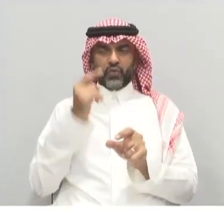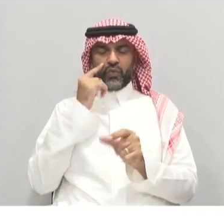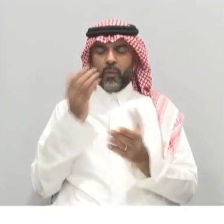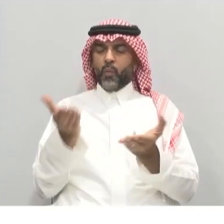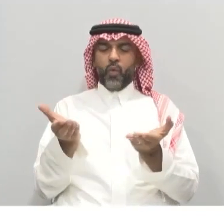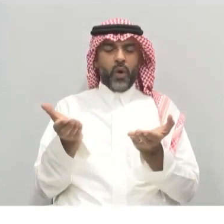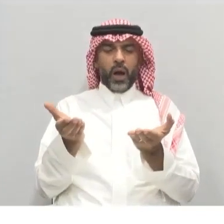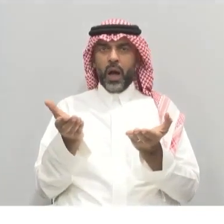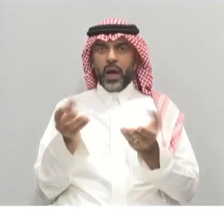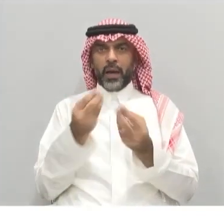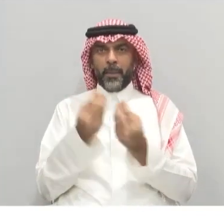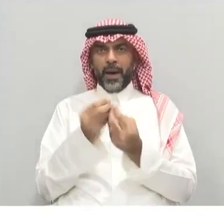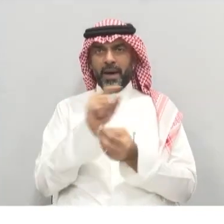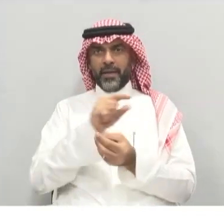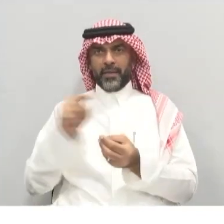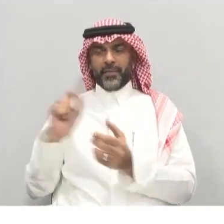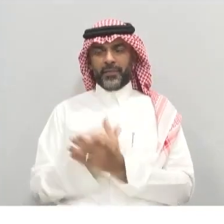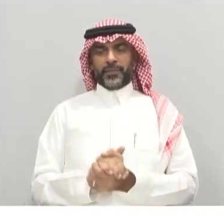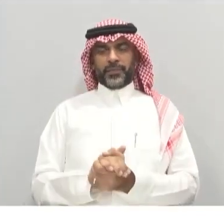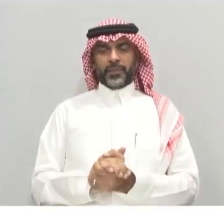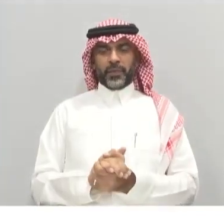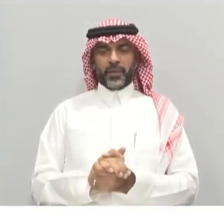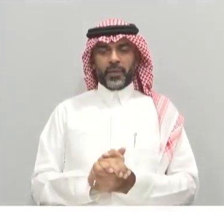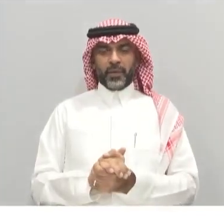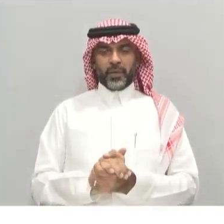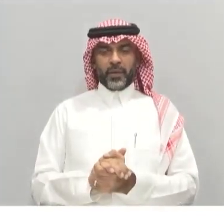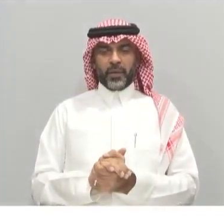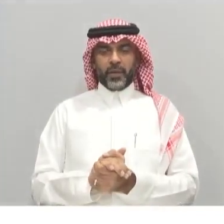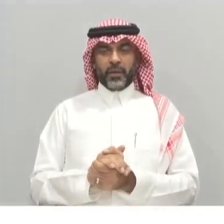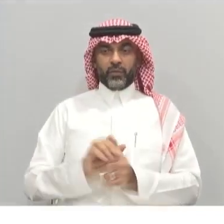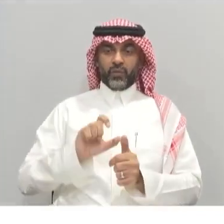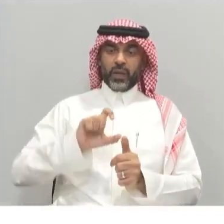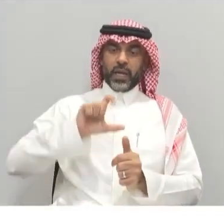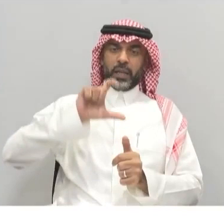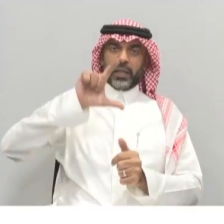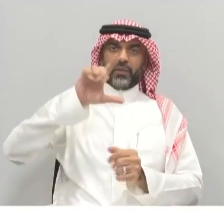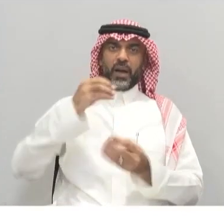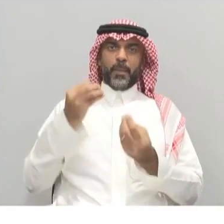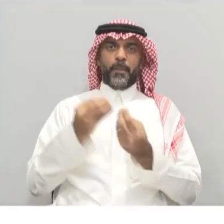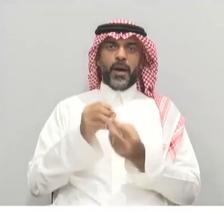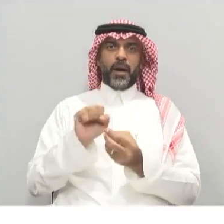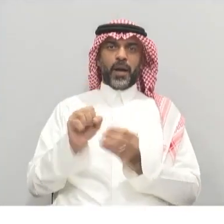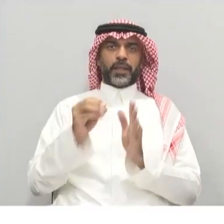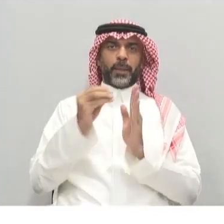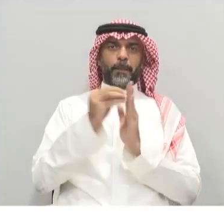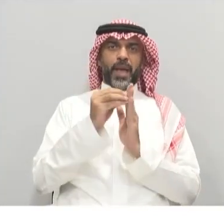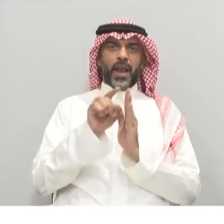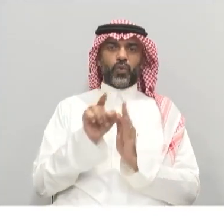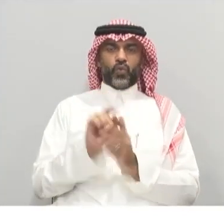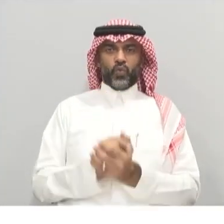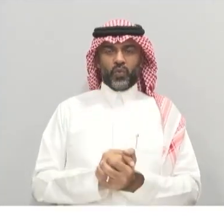بين الفئات يتوافق ارتفاع كل شريط مع قيمه البيانات التي يمثلها